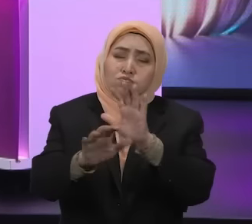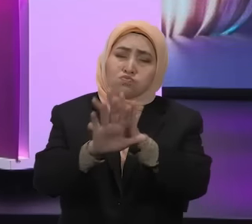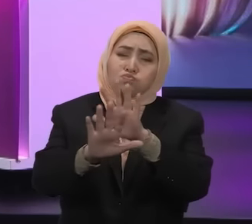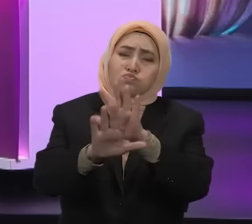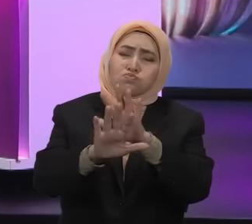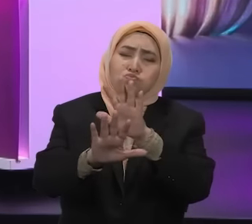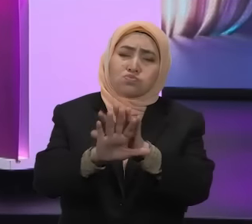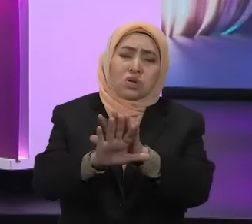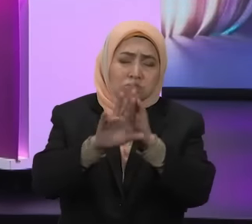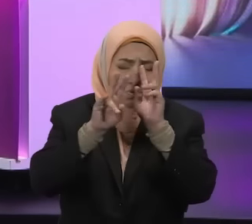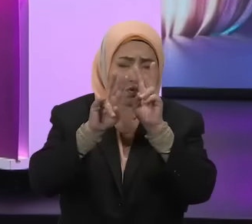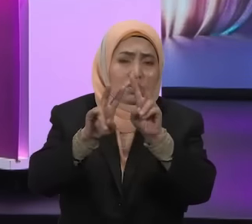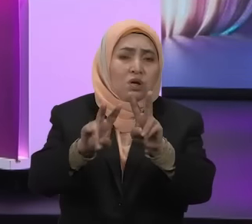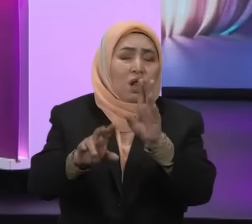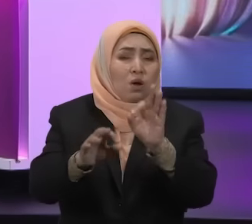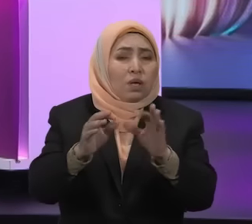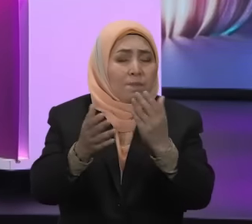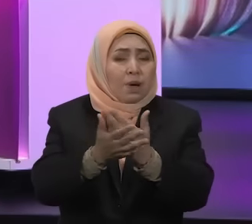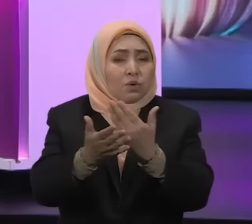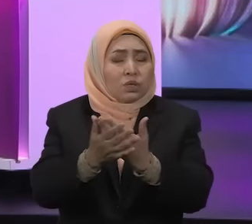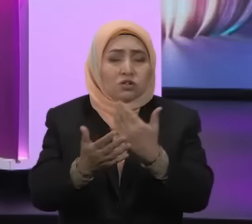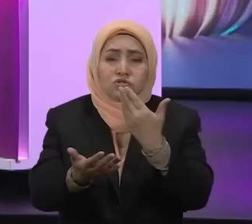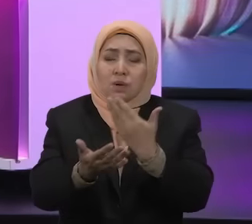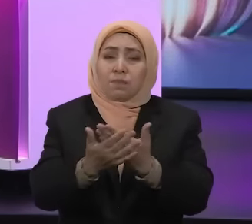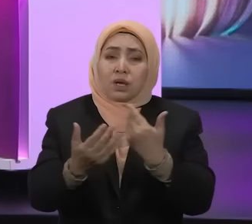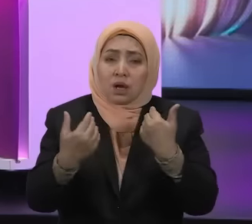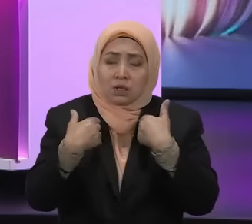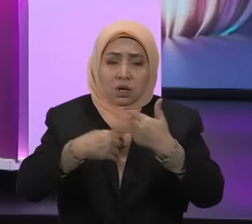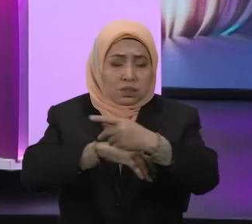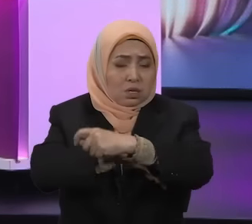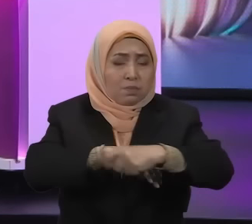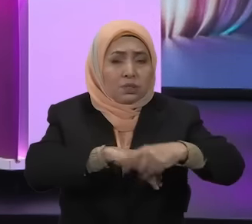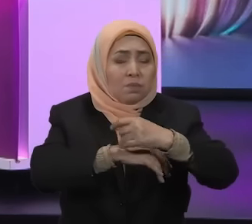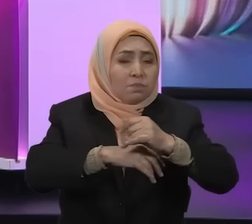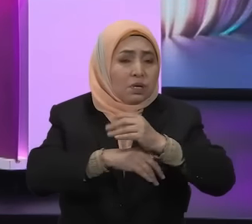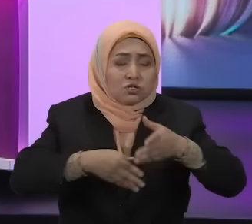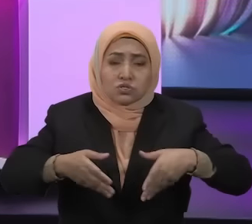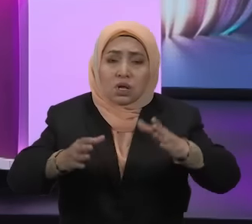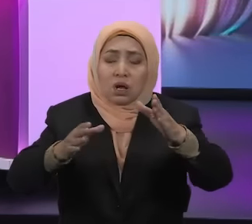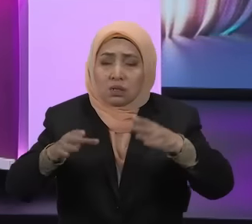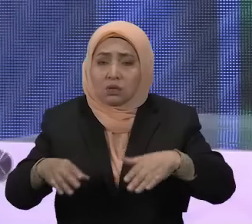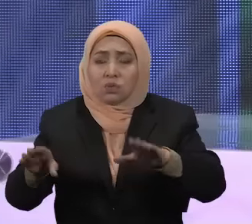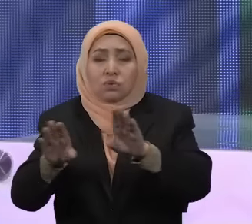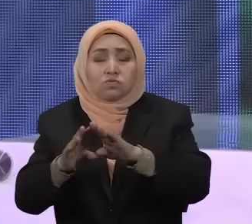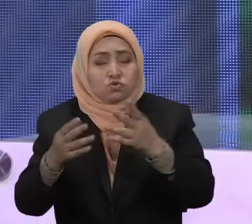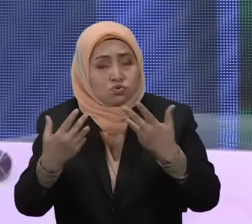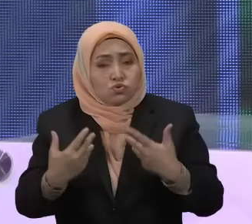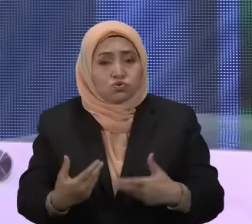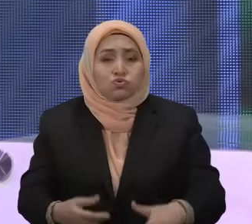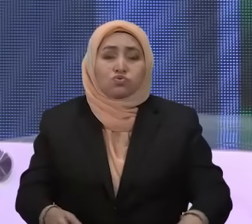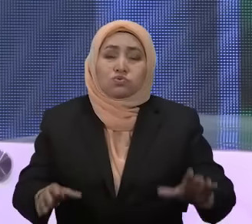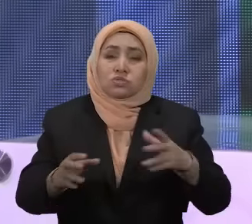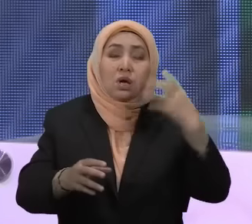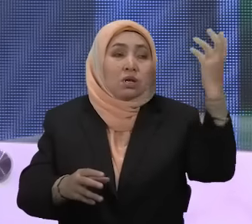ramainya. Betul. Dan disaksikan Ustaz ni kalau yang baru ni, mm-hmm, sampai ada yang ke tepi-tepi jalan tu, Allah, dah kena tutup dah. Mm-hmm. Kan, rupanya sudah